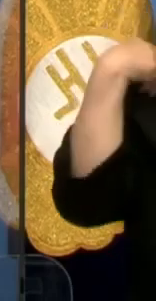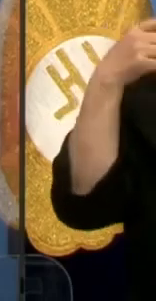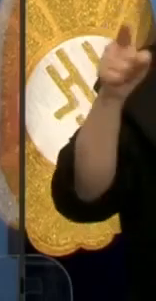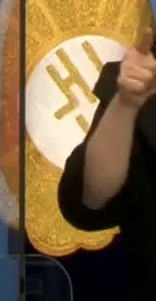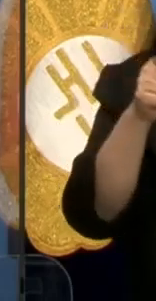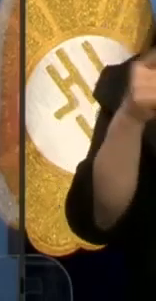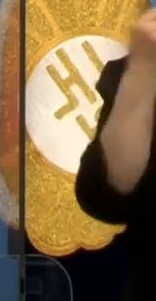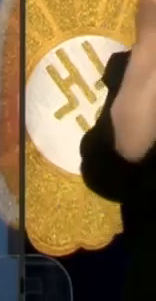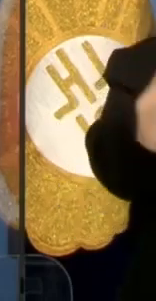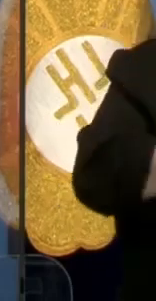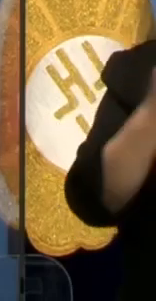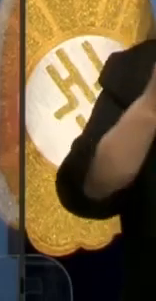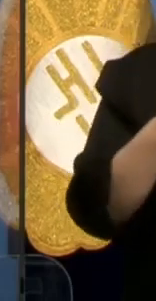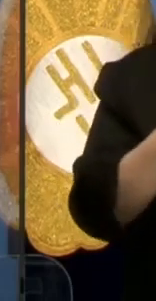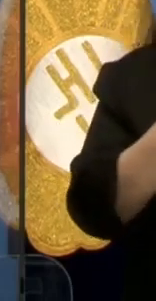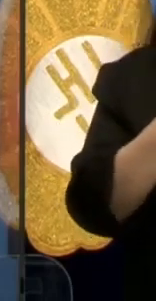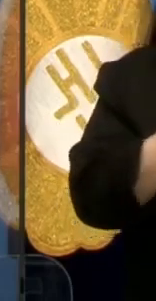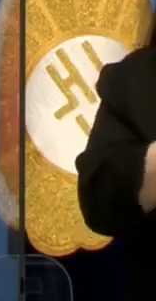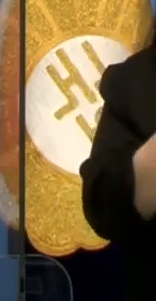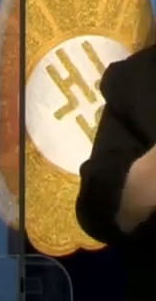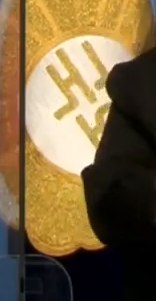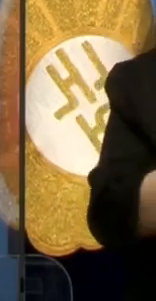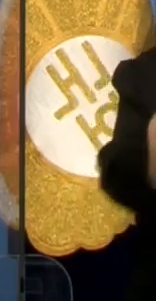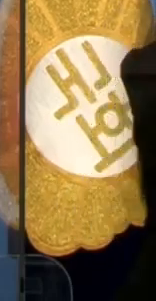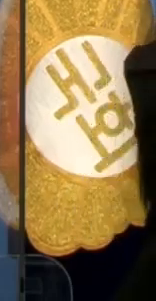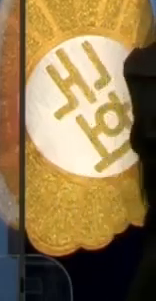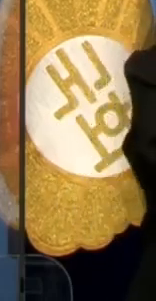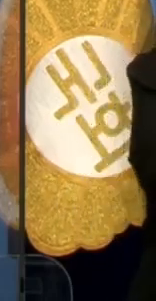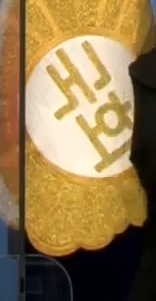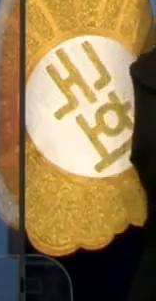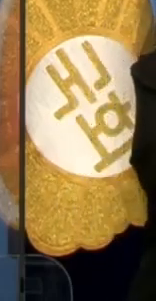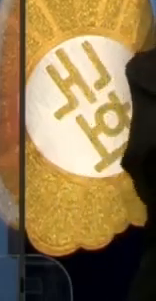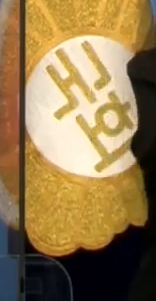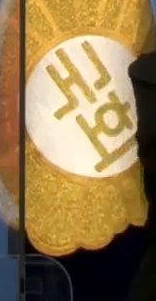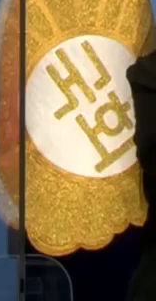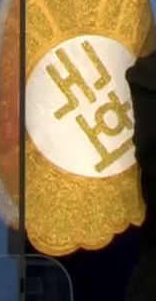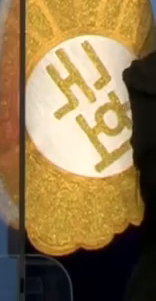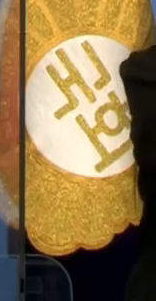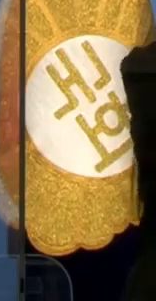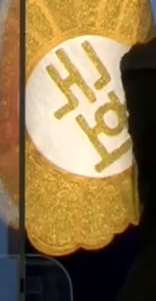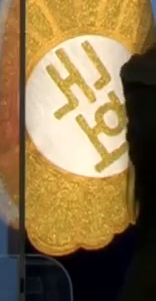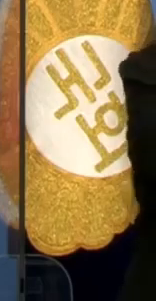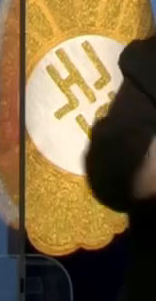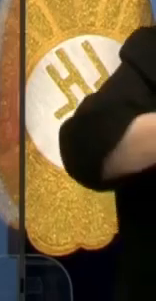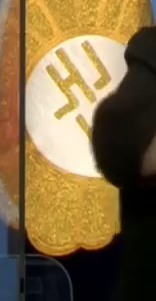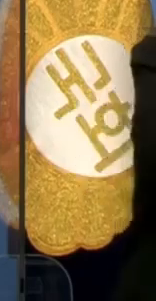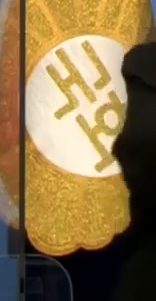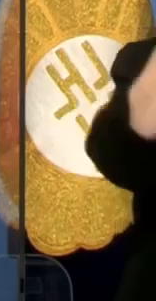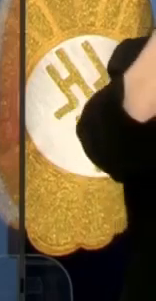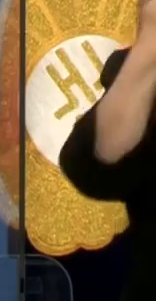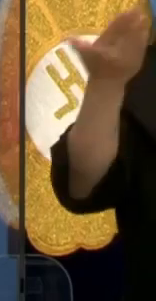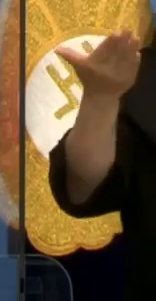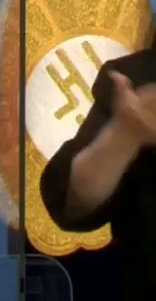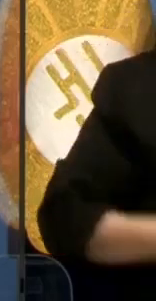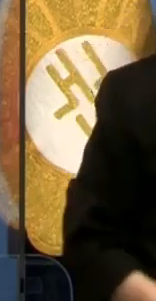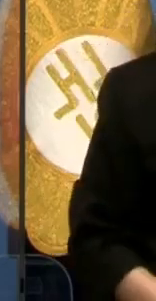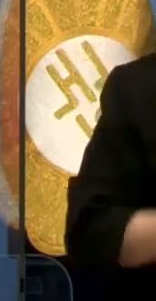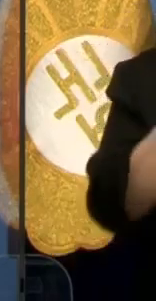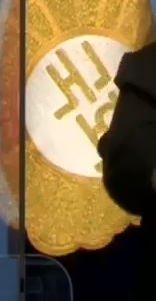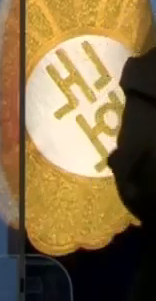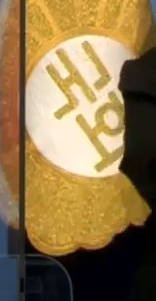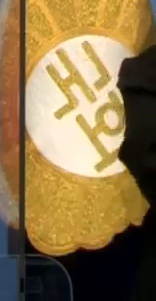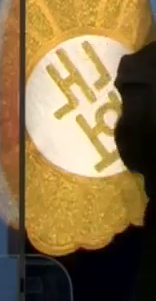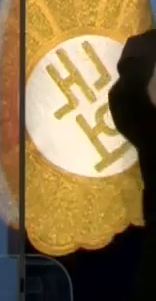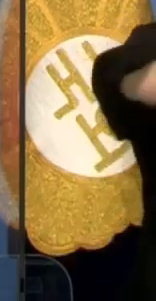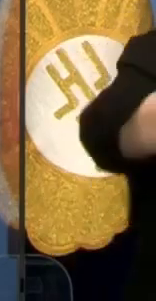것을 두려워한 나머지 헌법기관인 감사원을 압박하고 나선 게 누구였습니까? 당시 신문기사